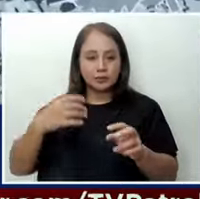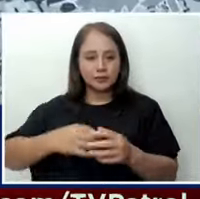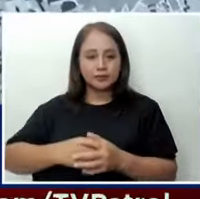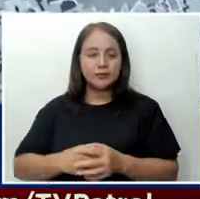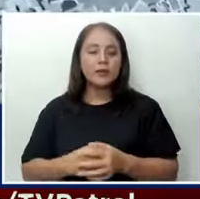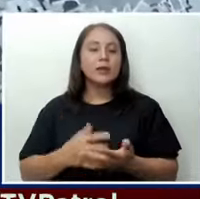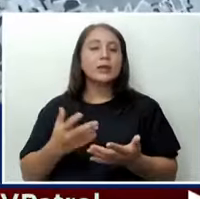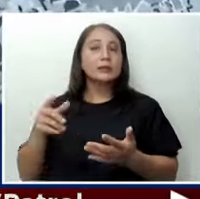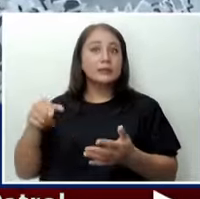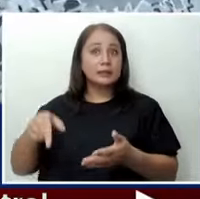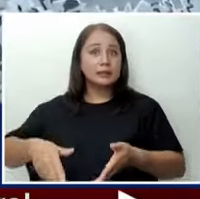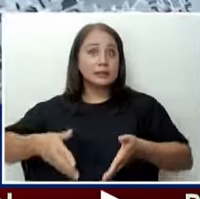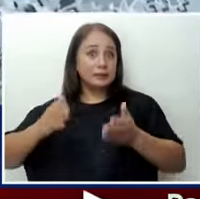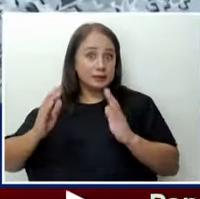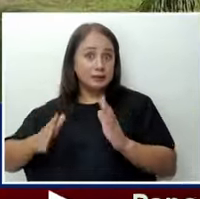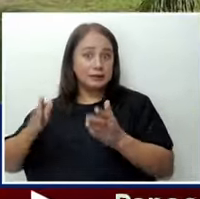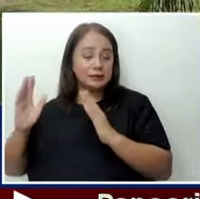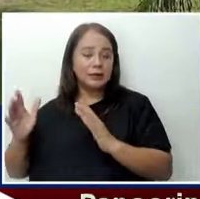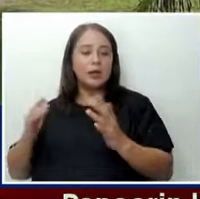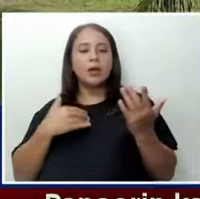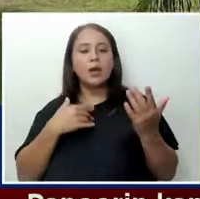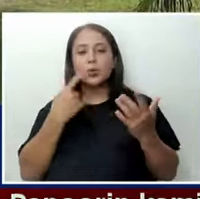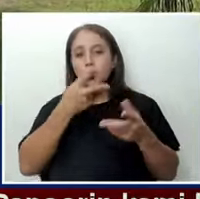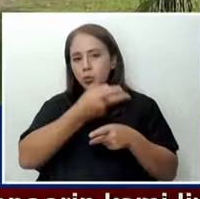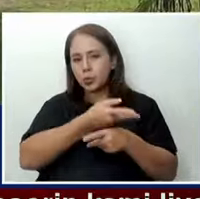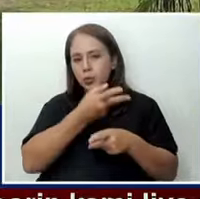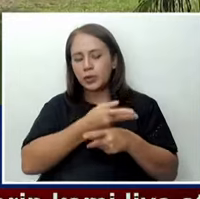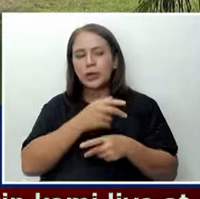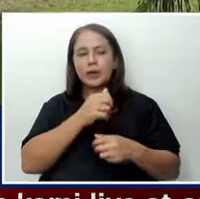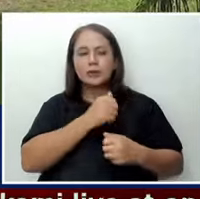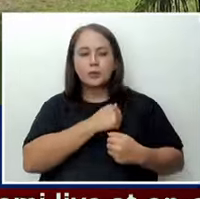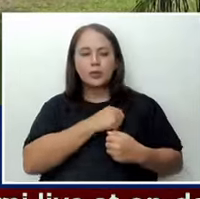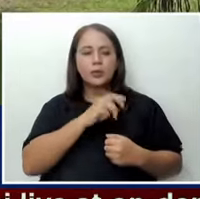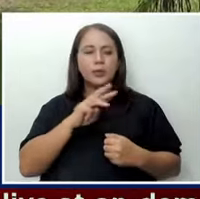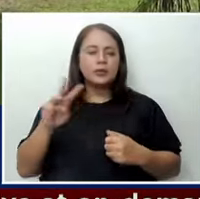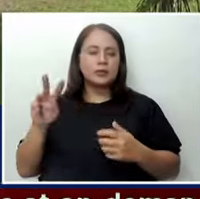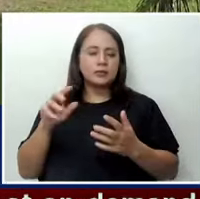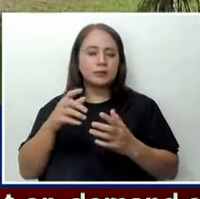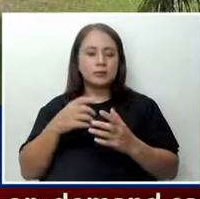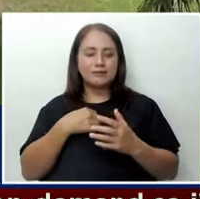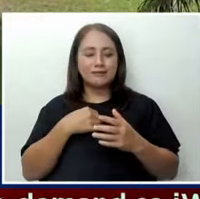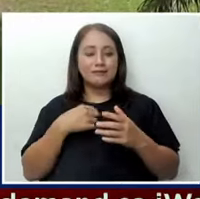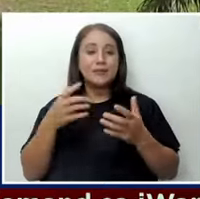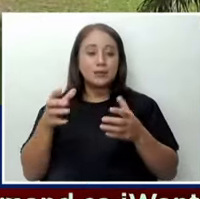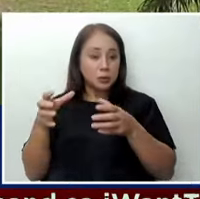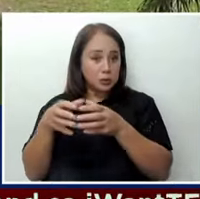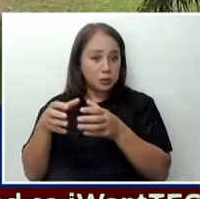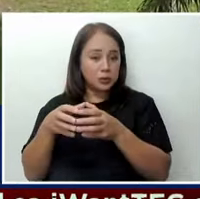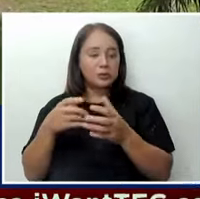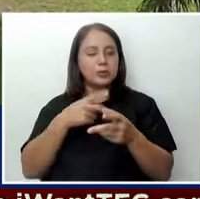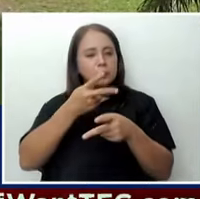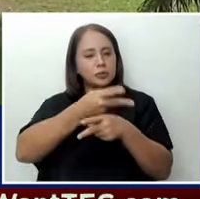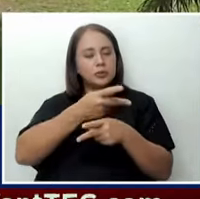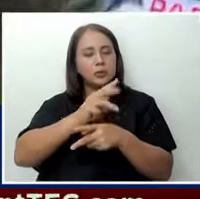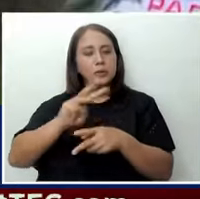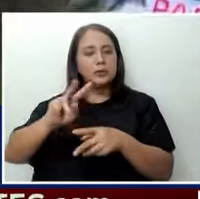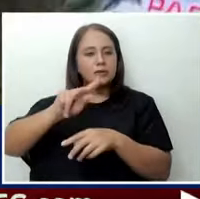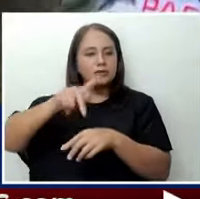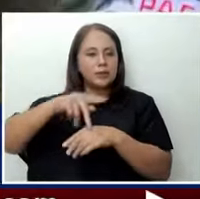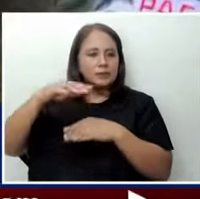mga pasilidad na ito nasa pangangalaga ng AFP Western Command na nagbabantay ng ating teritoryo sa West Philippine